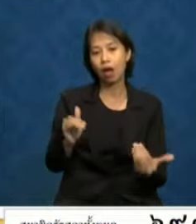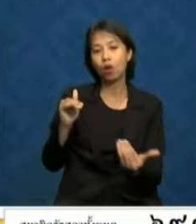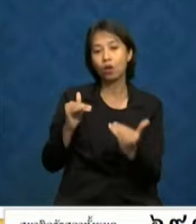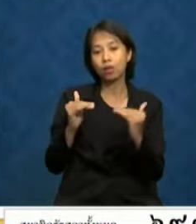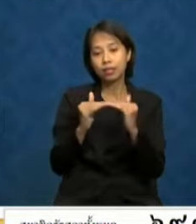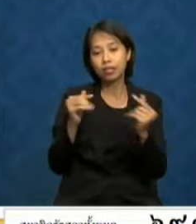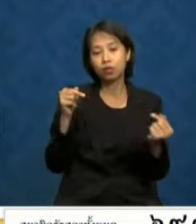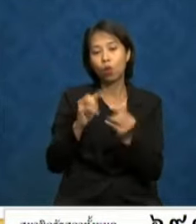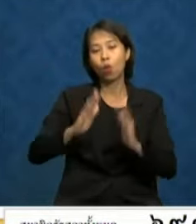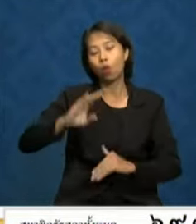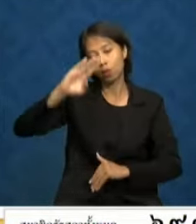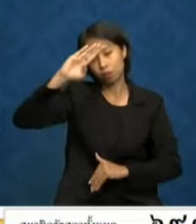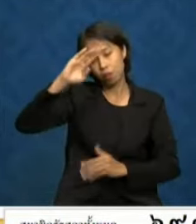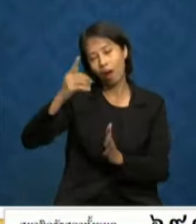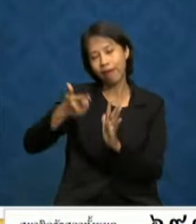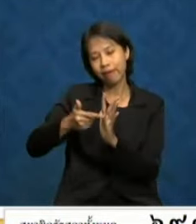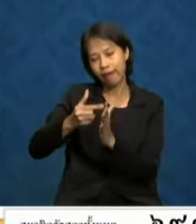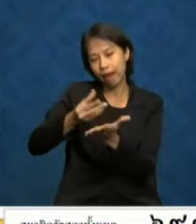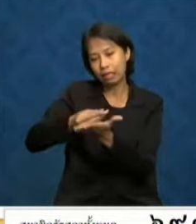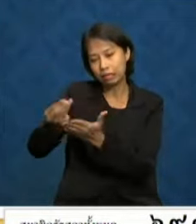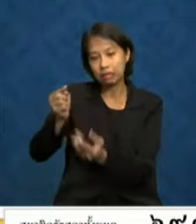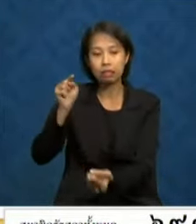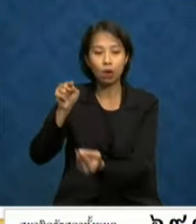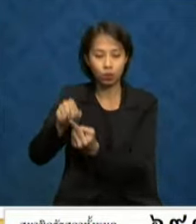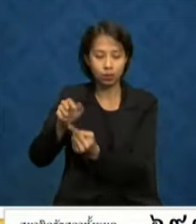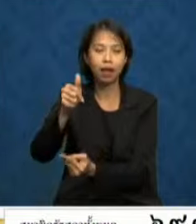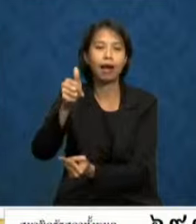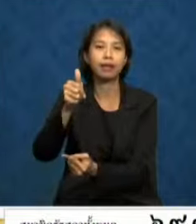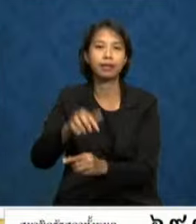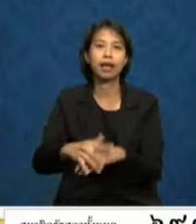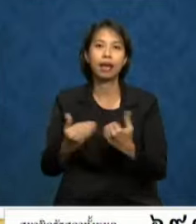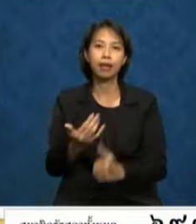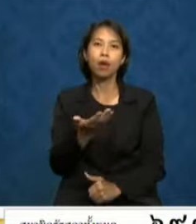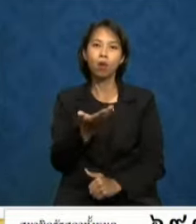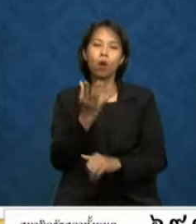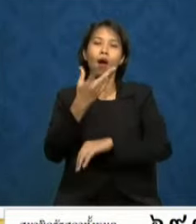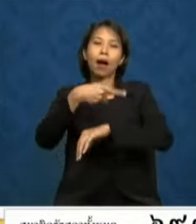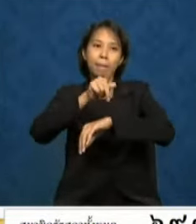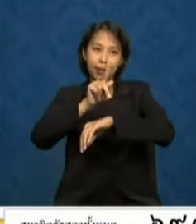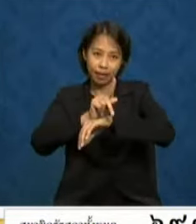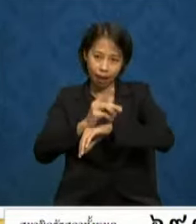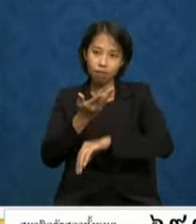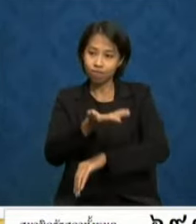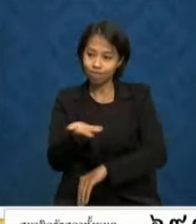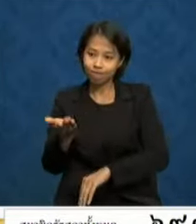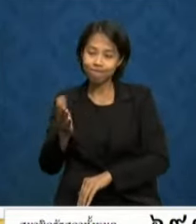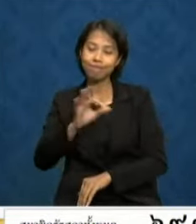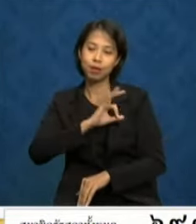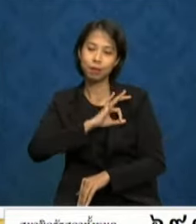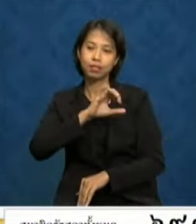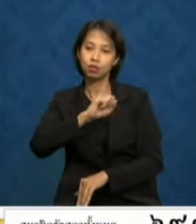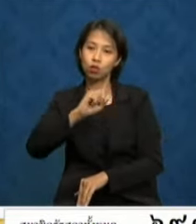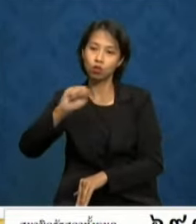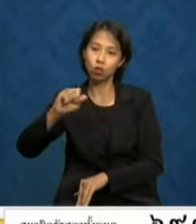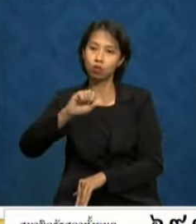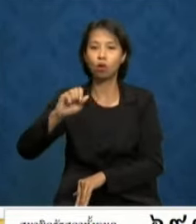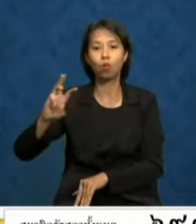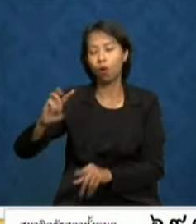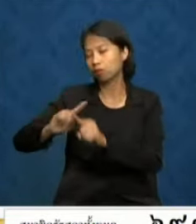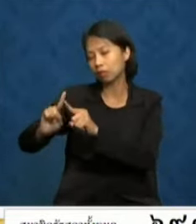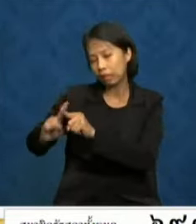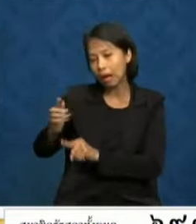าของผู้ป่วยนะครับก็ขอให้ท่านประธานและก็ท่านสมาชิกผู้ทรงเกียรติทุกท่านมั่นใจได้นะครับ